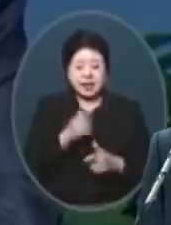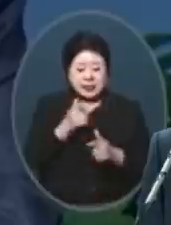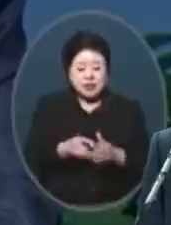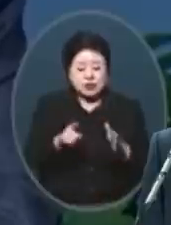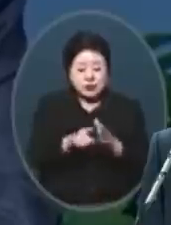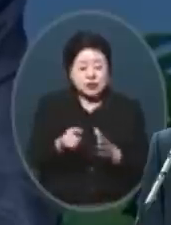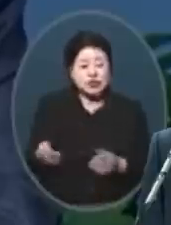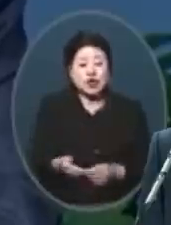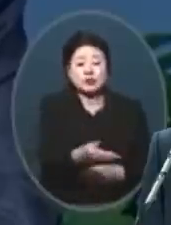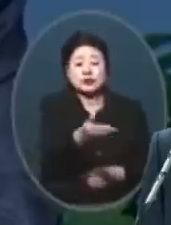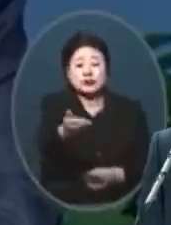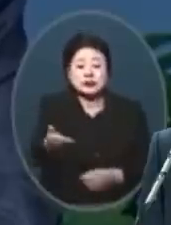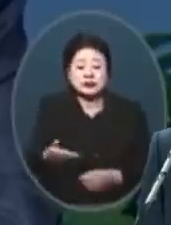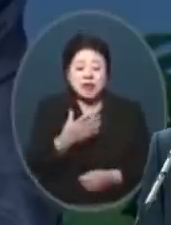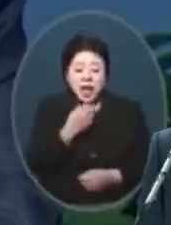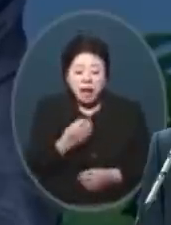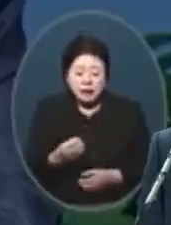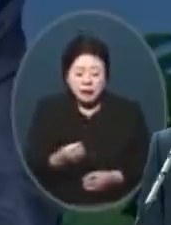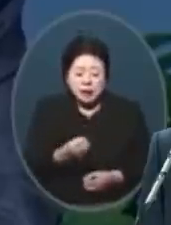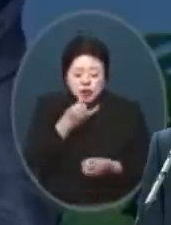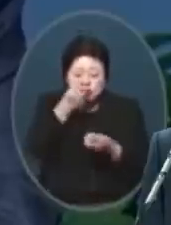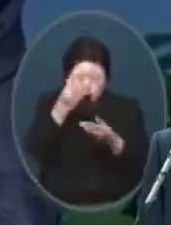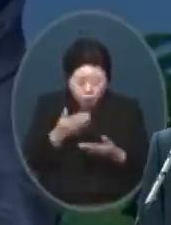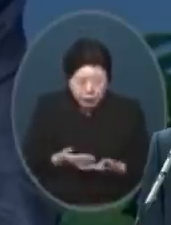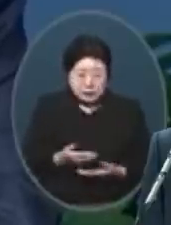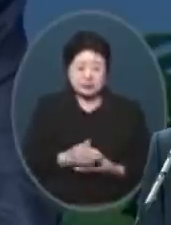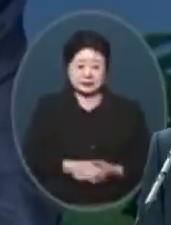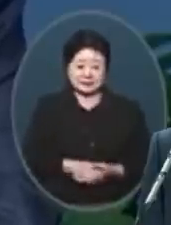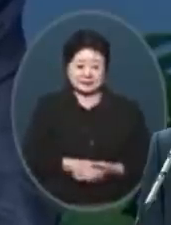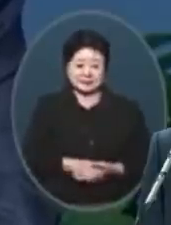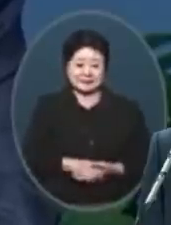예수님은 여러분은 아브라함의 복을 받은 사람이요